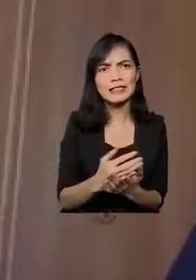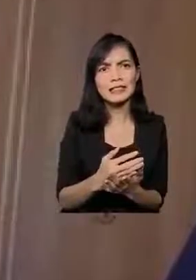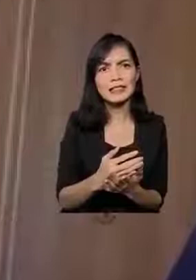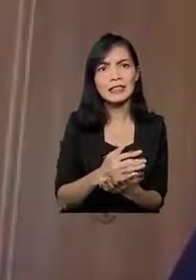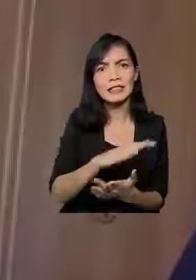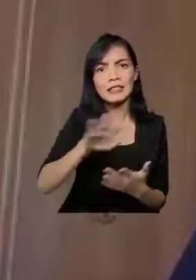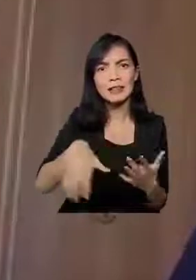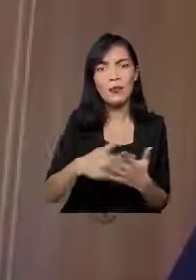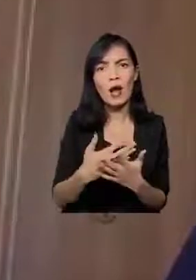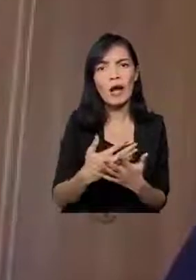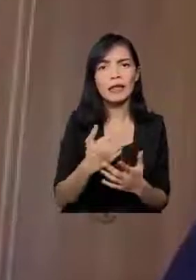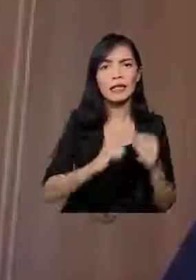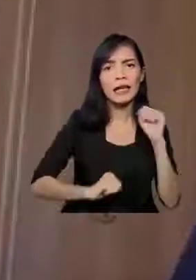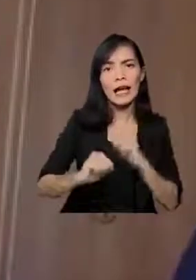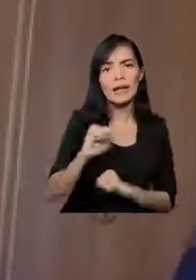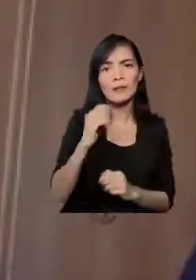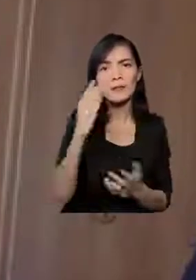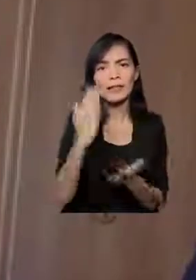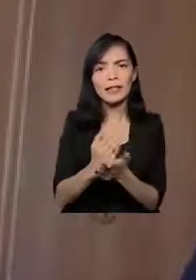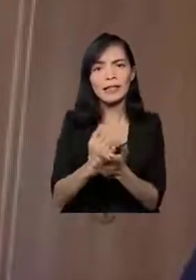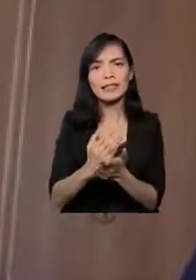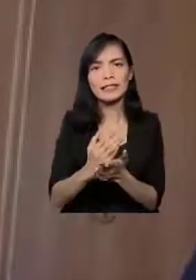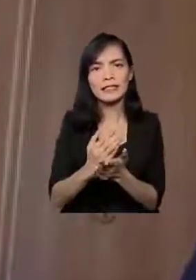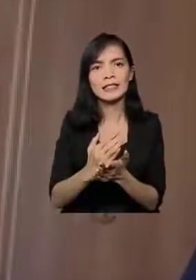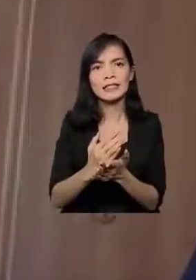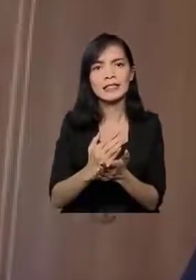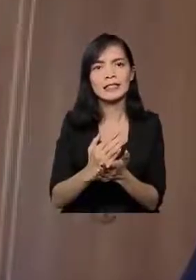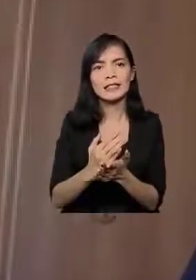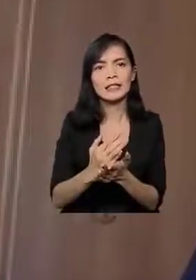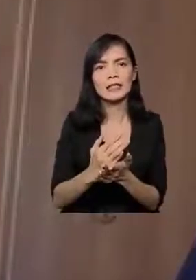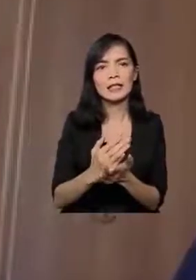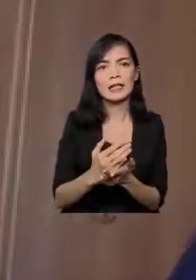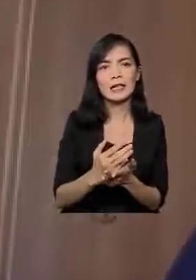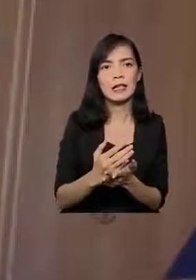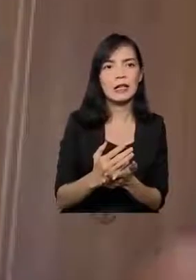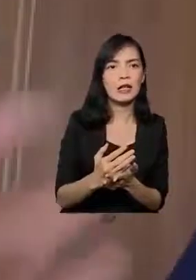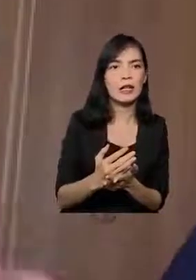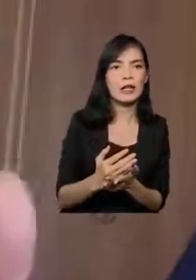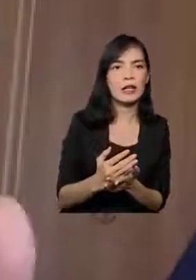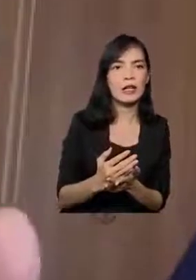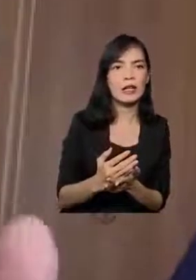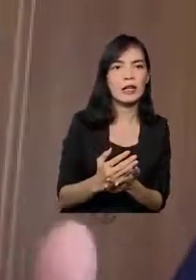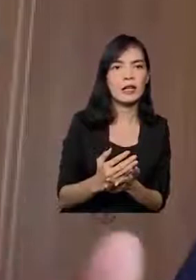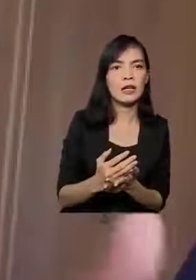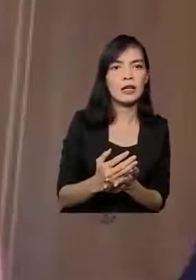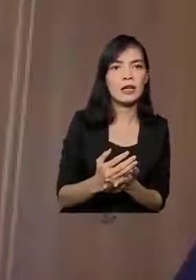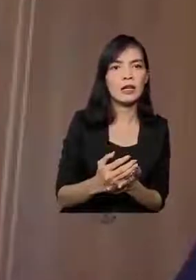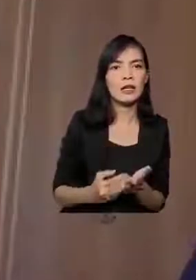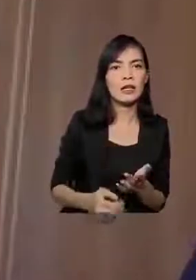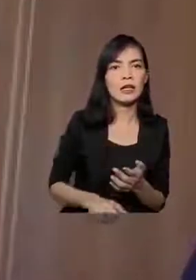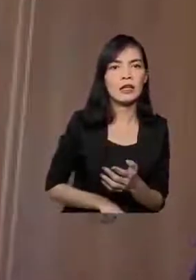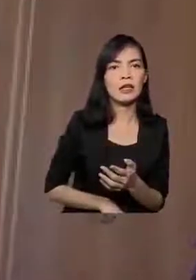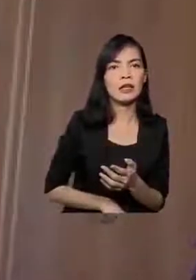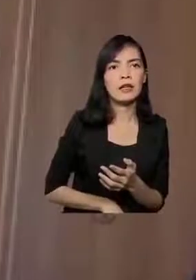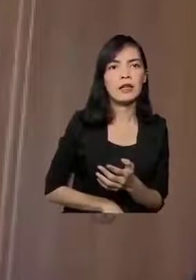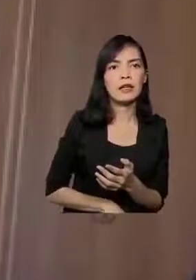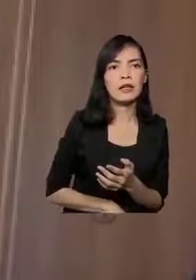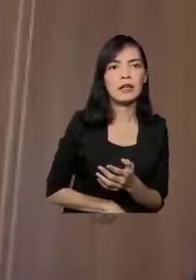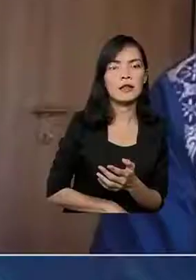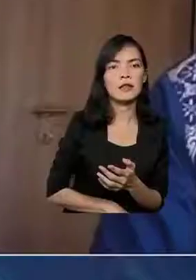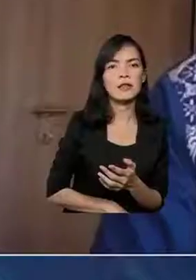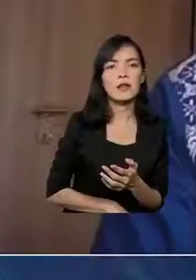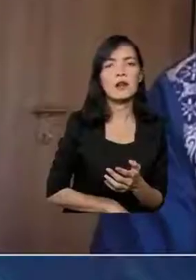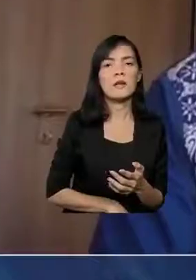ma apa namanya semua akan berhenti menyiarkan dan beralih ke siaran mengenai pengumuman mengenai kondisi